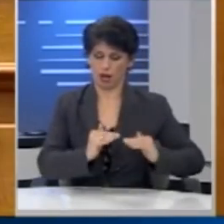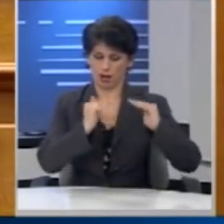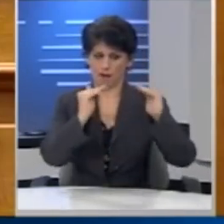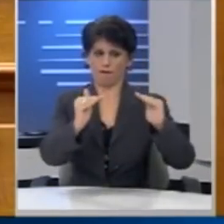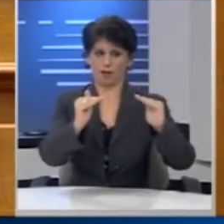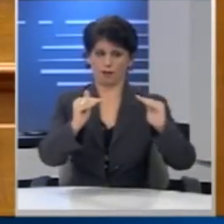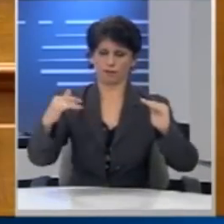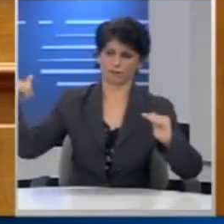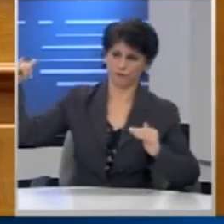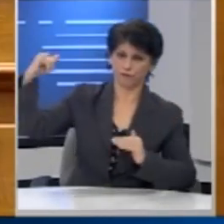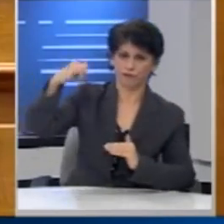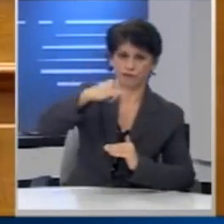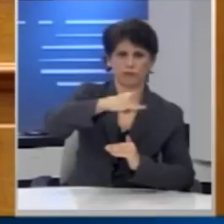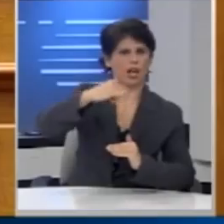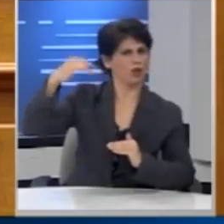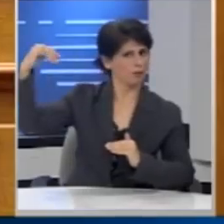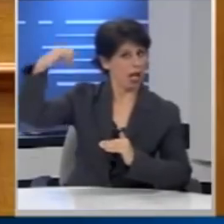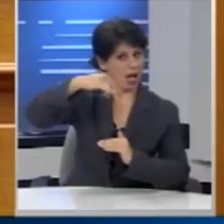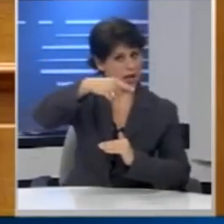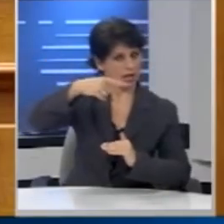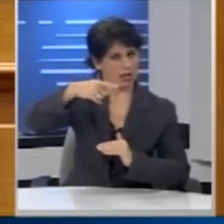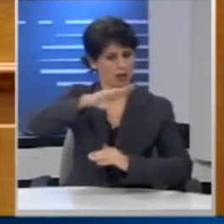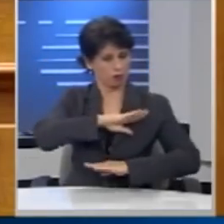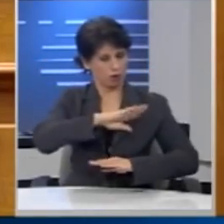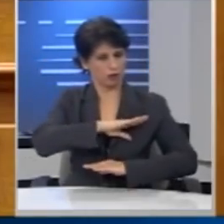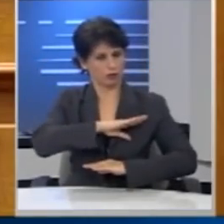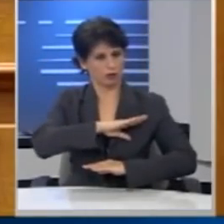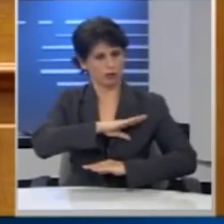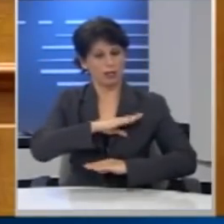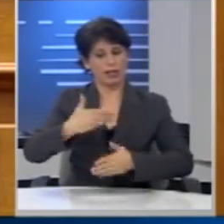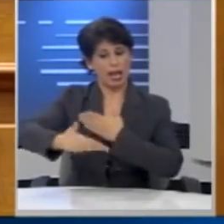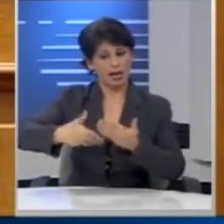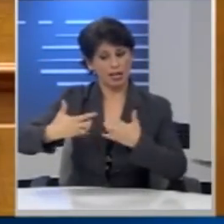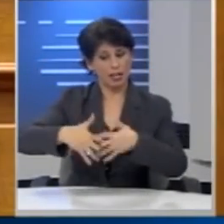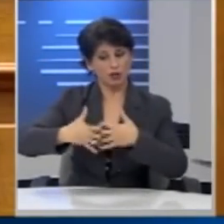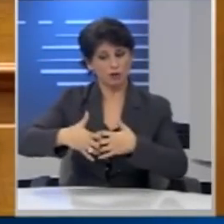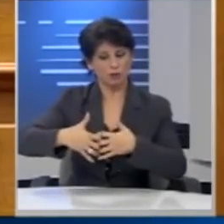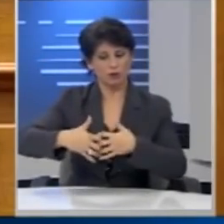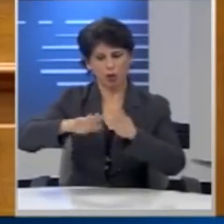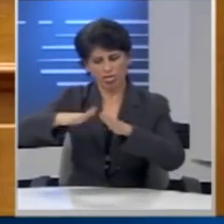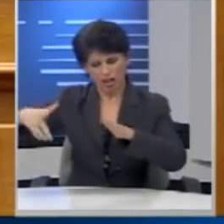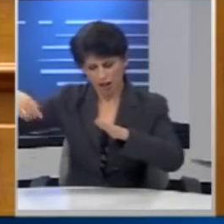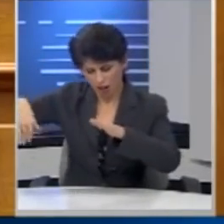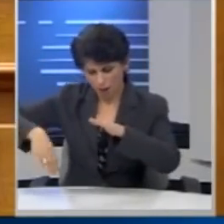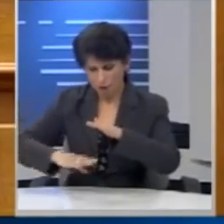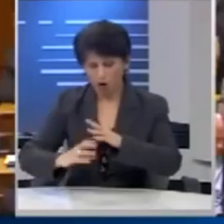αναβάθμιση των μαχητικών αεροσκαφών, την ανανέωση του εξοπλισμού των υποβρυχίων μας. Και όχι μόνο.